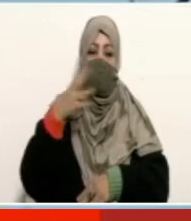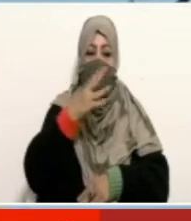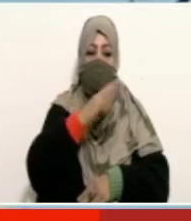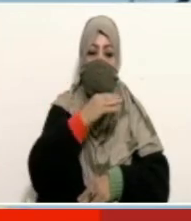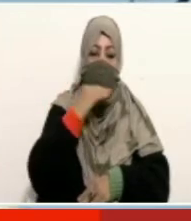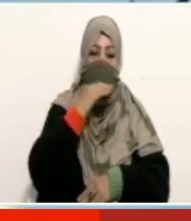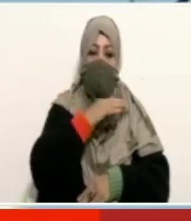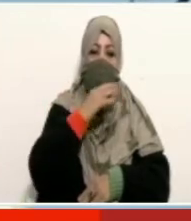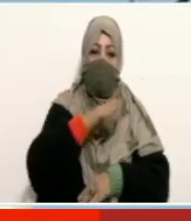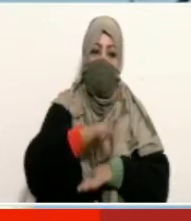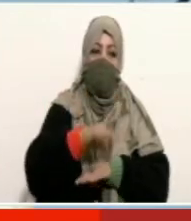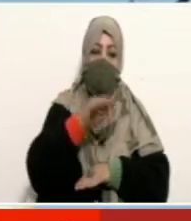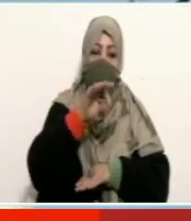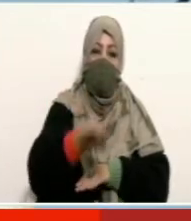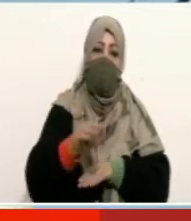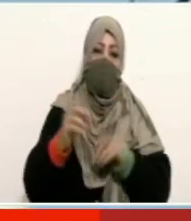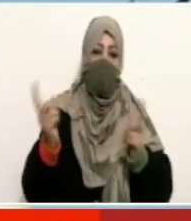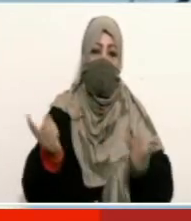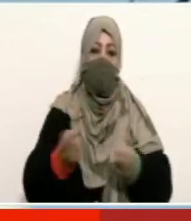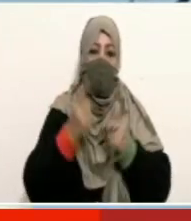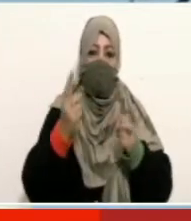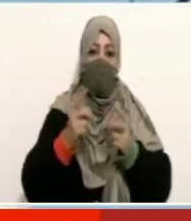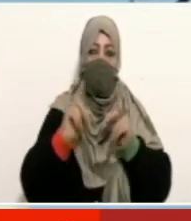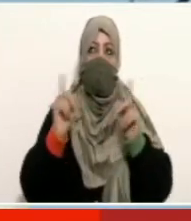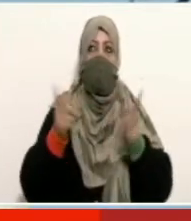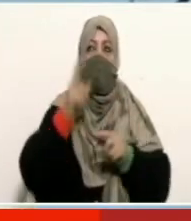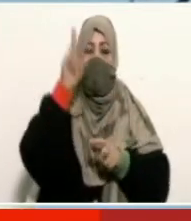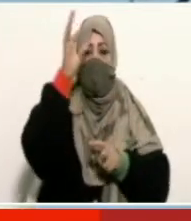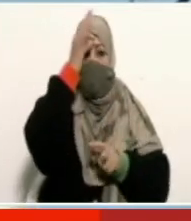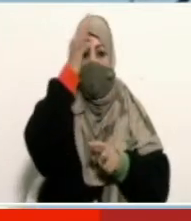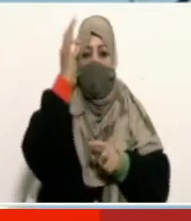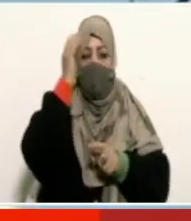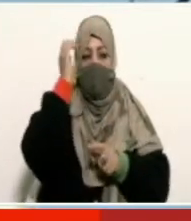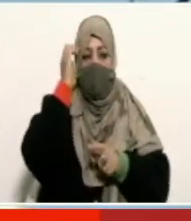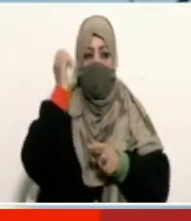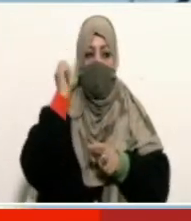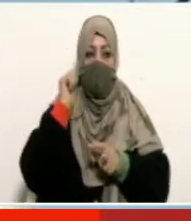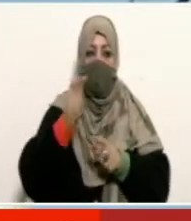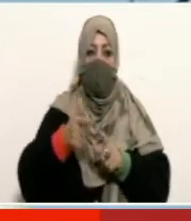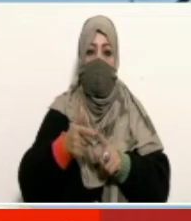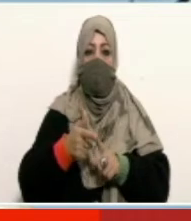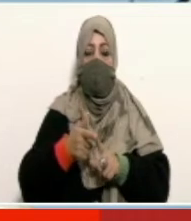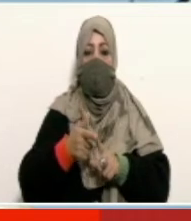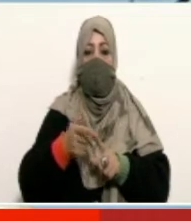حرج إن شاء الله تعالى. ومنها المسألة الثانية ما حكم قال